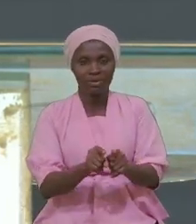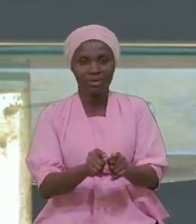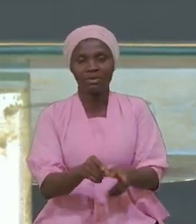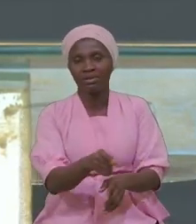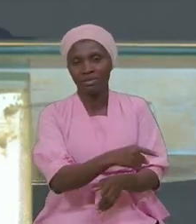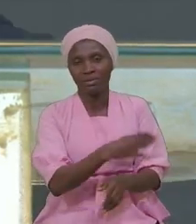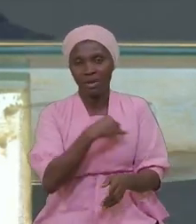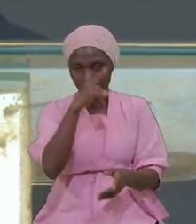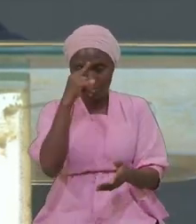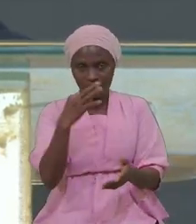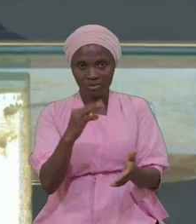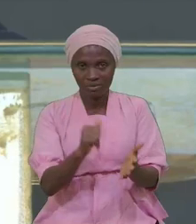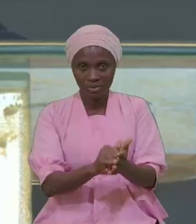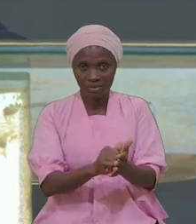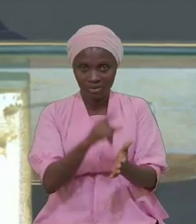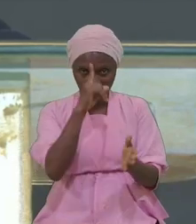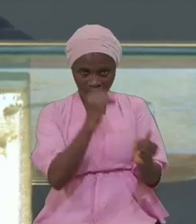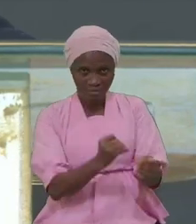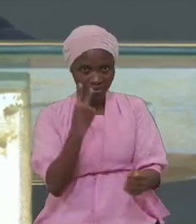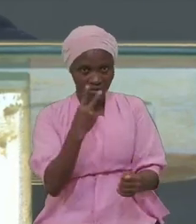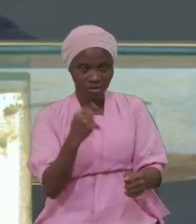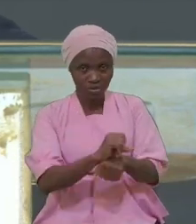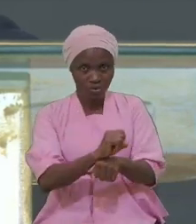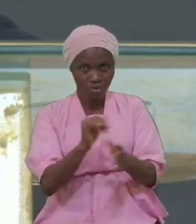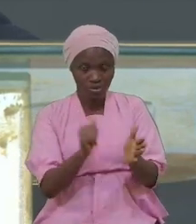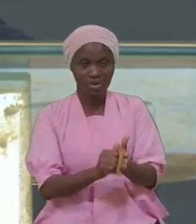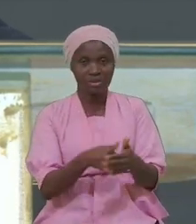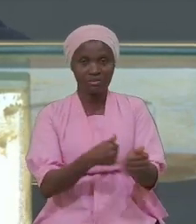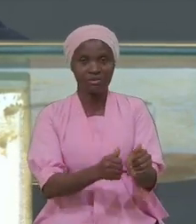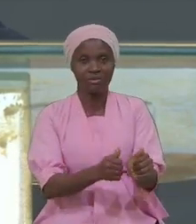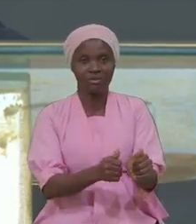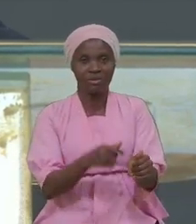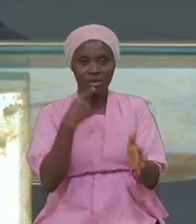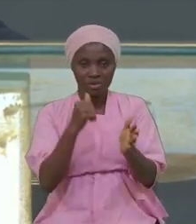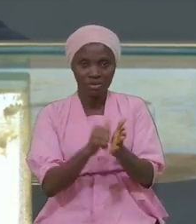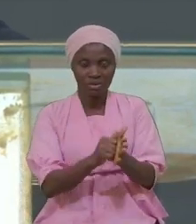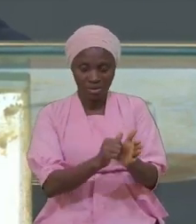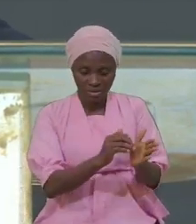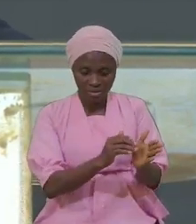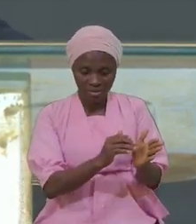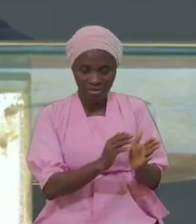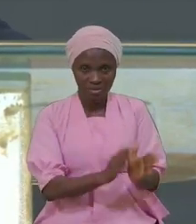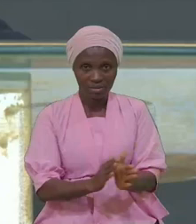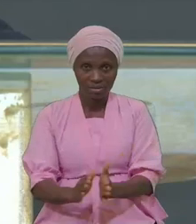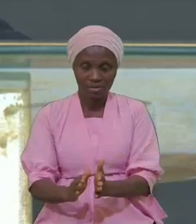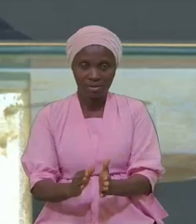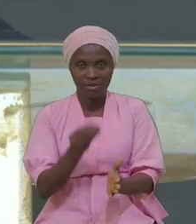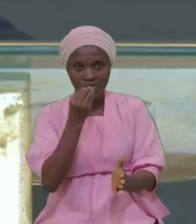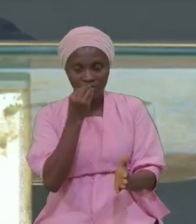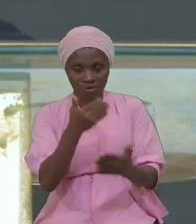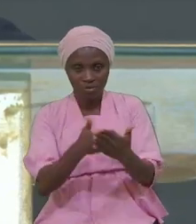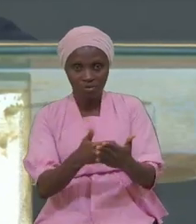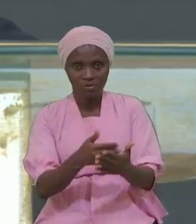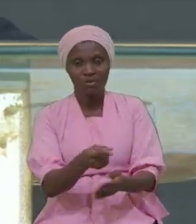foi. Voyez l'œuvre qui accompagne. Et les ayant conduits dans son logement, il leur